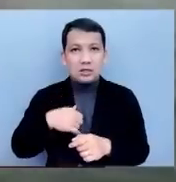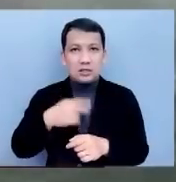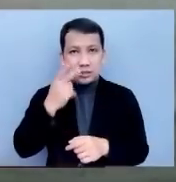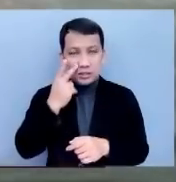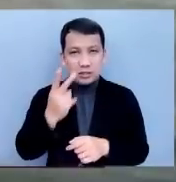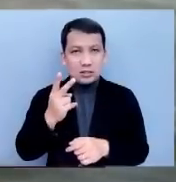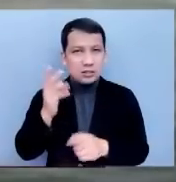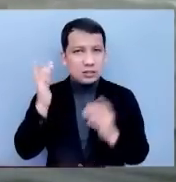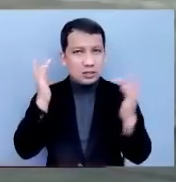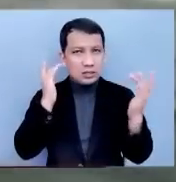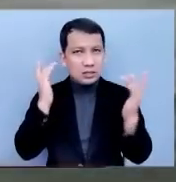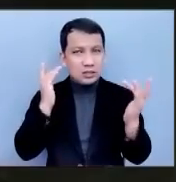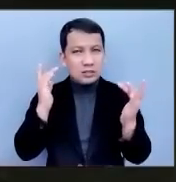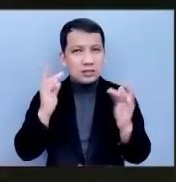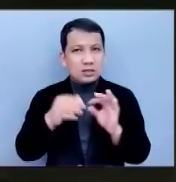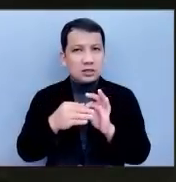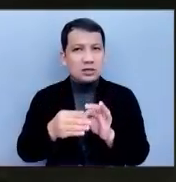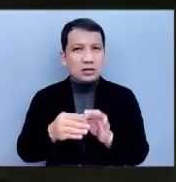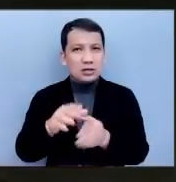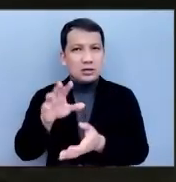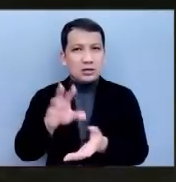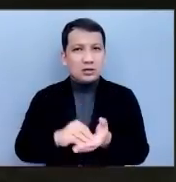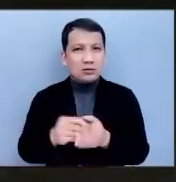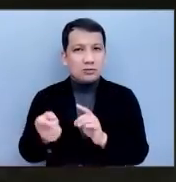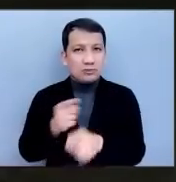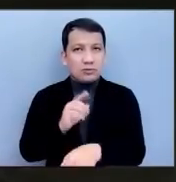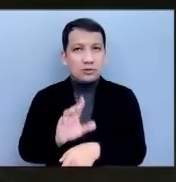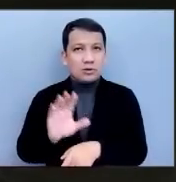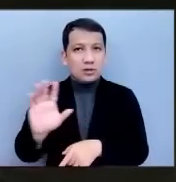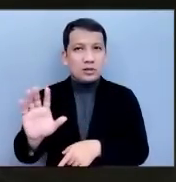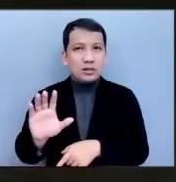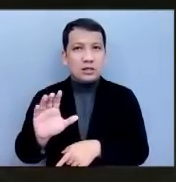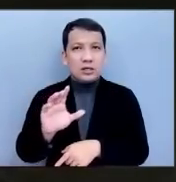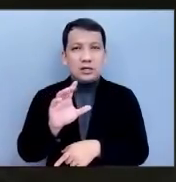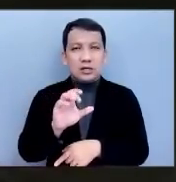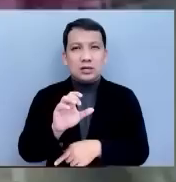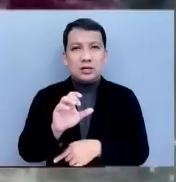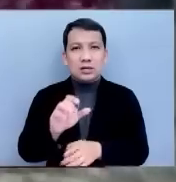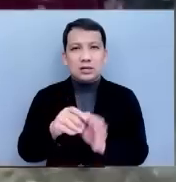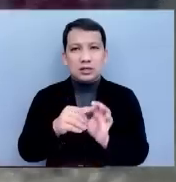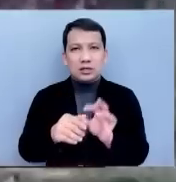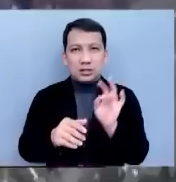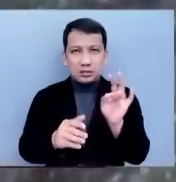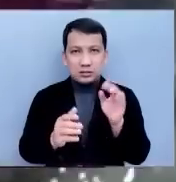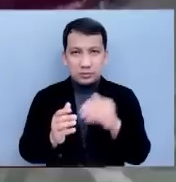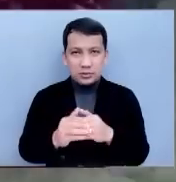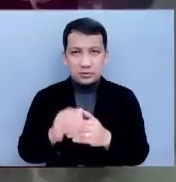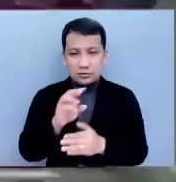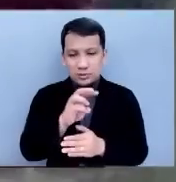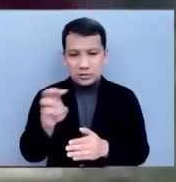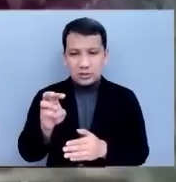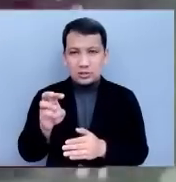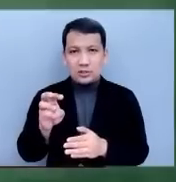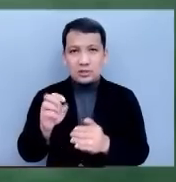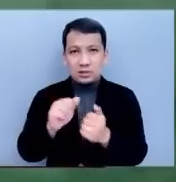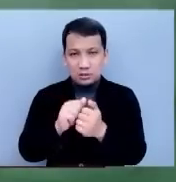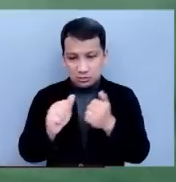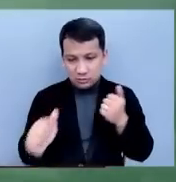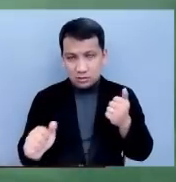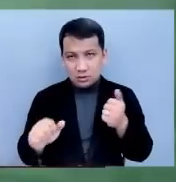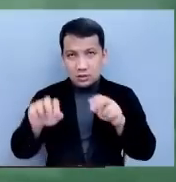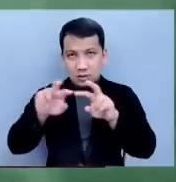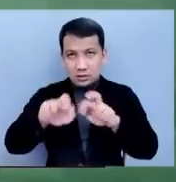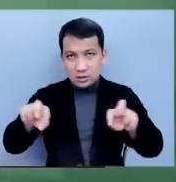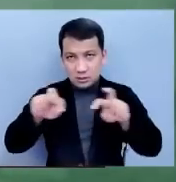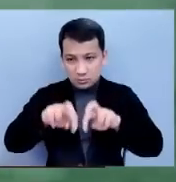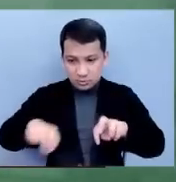ingay sa ilalim ng dagat at inaalam na kung galing ito sa submarine. Mahigit 7,600 square miles na ang nahalugog